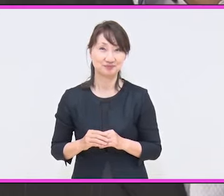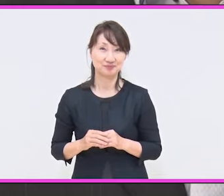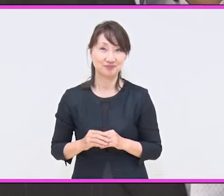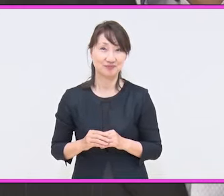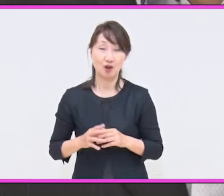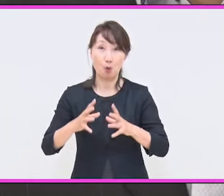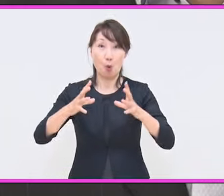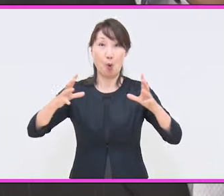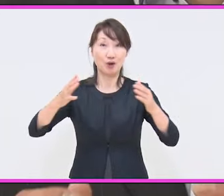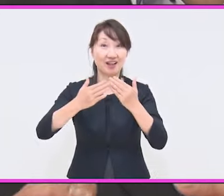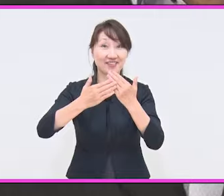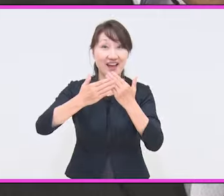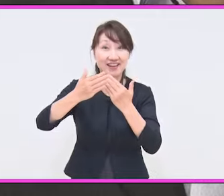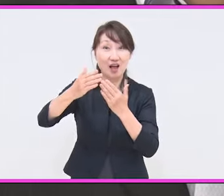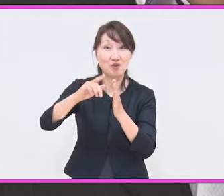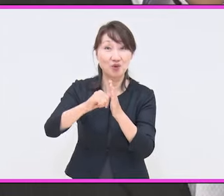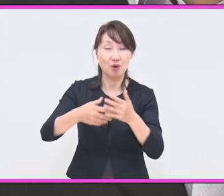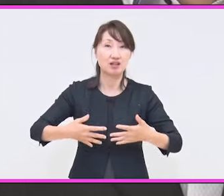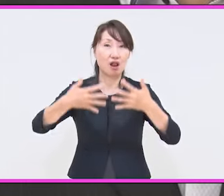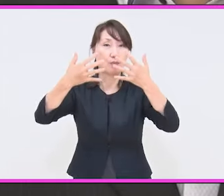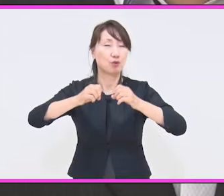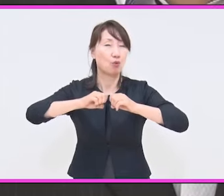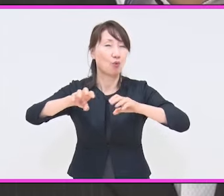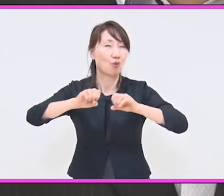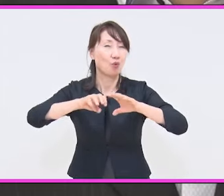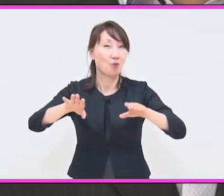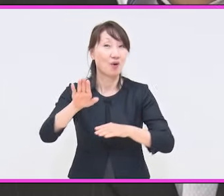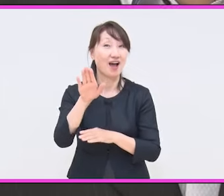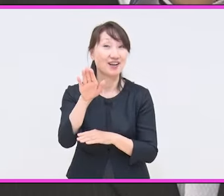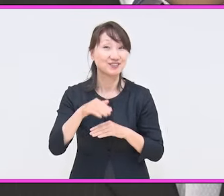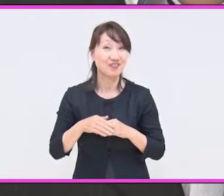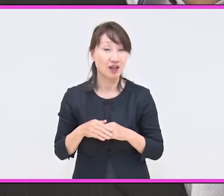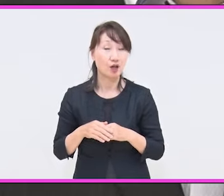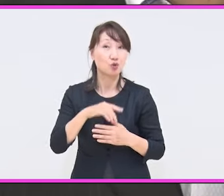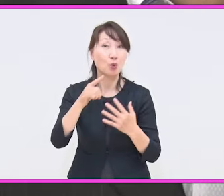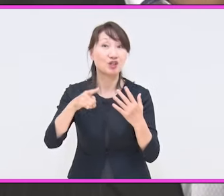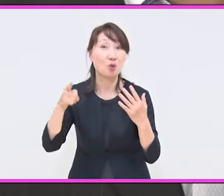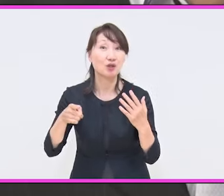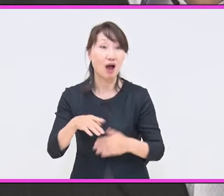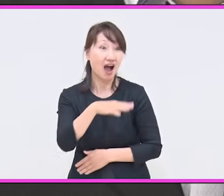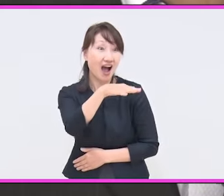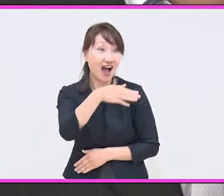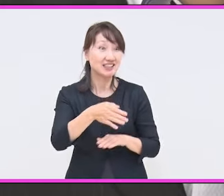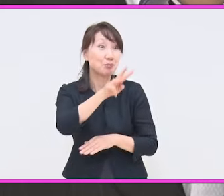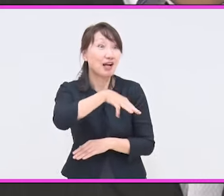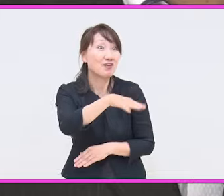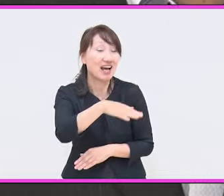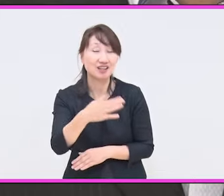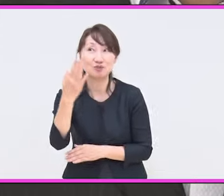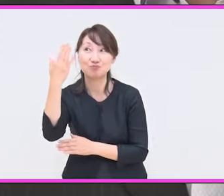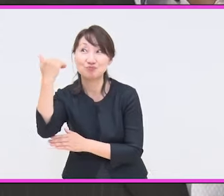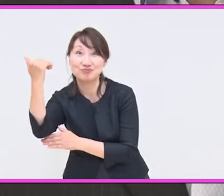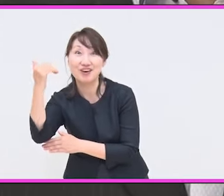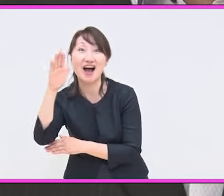会とかでたまにあのテレビとかでもやっぱ扱ってもらってたりして、たまに声かけられることも出てきたりしてっていうの